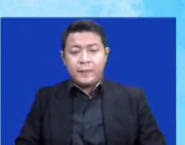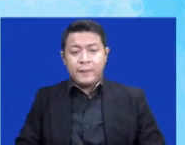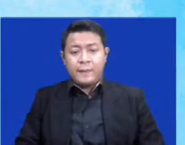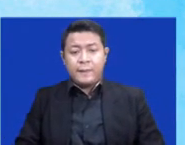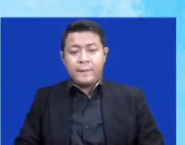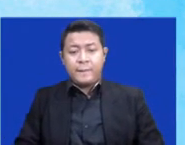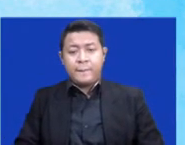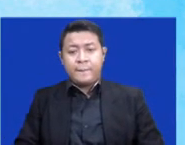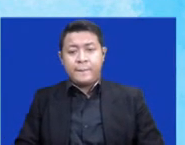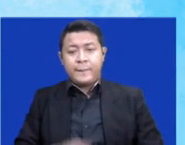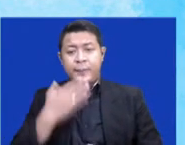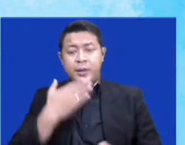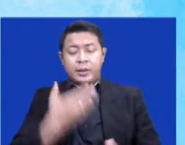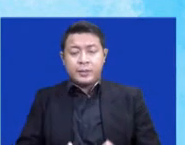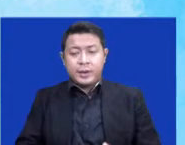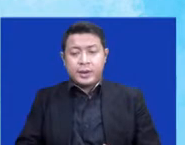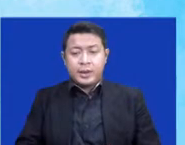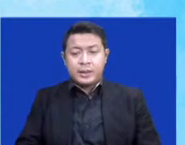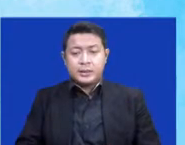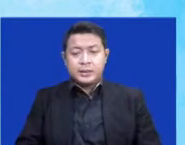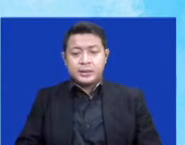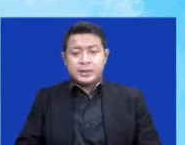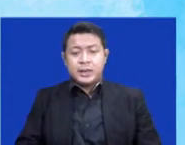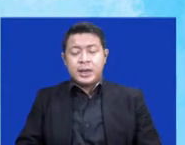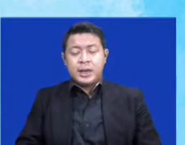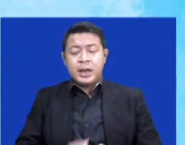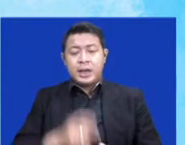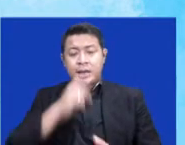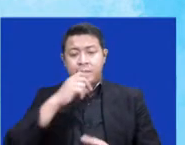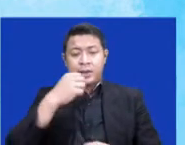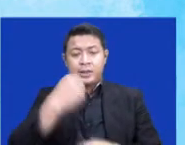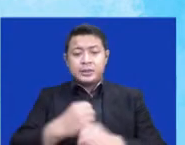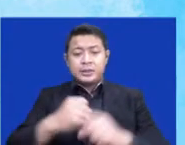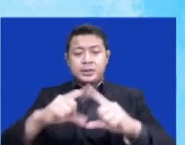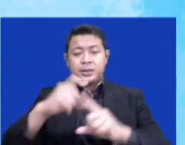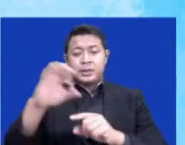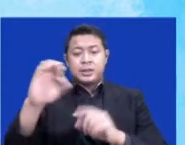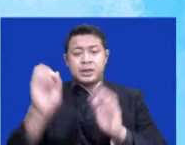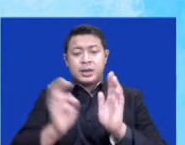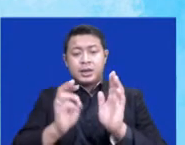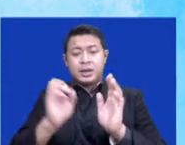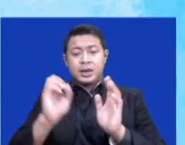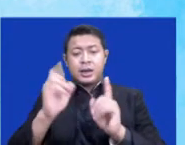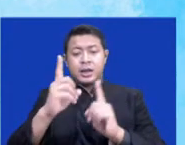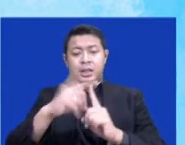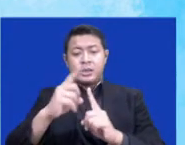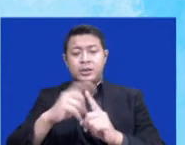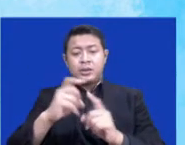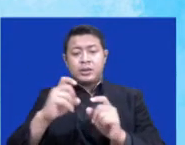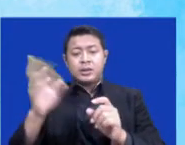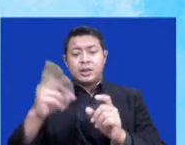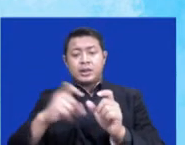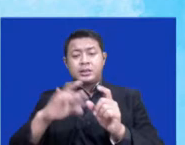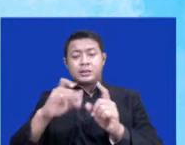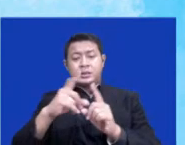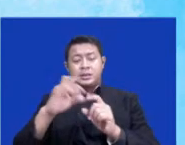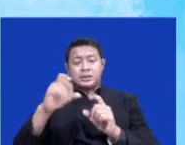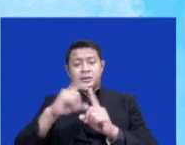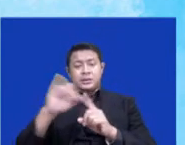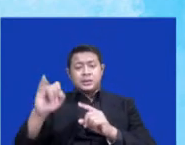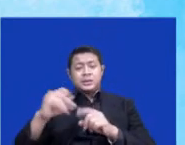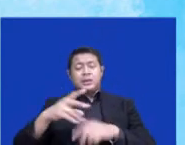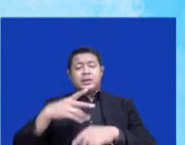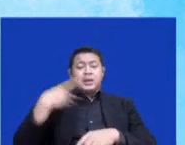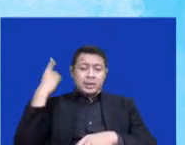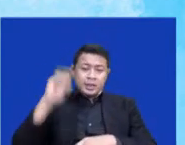Terima kasih, Bu. Ya, ada Bu Lisda dan ada Mas Gatot dari CISDI. Selamat pagi, terima kasih Direktur Eksekutif dari CISDI